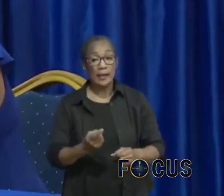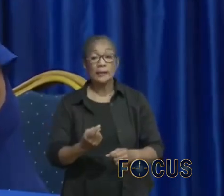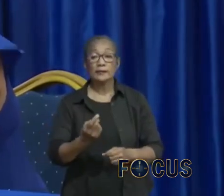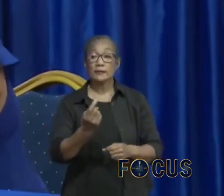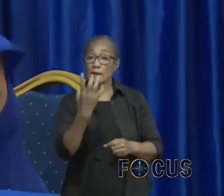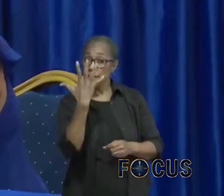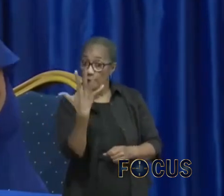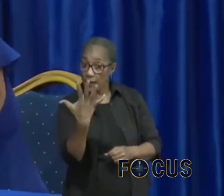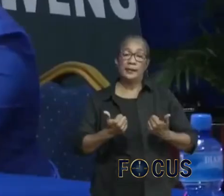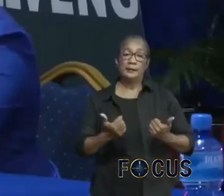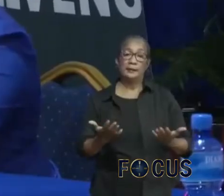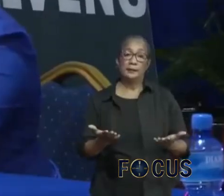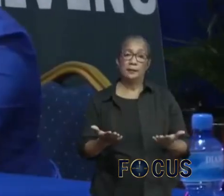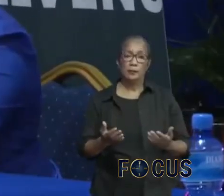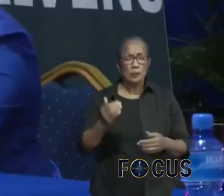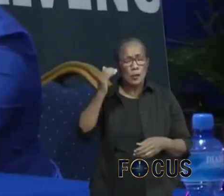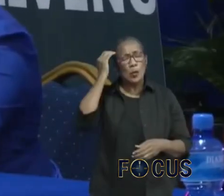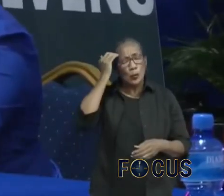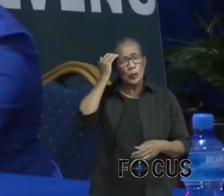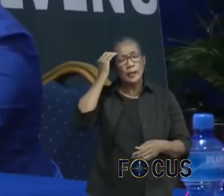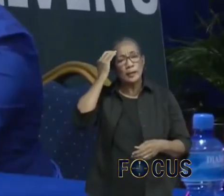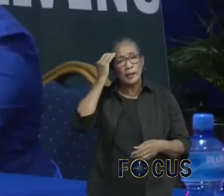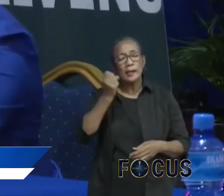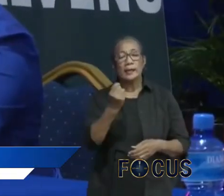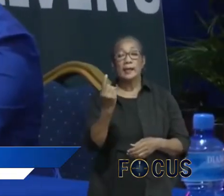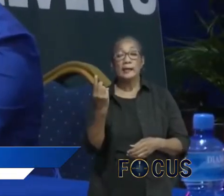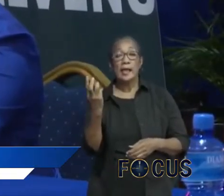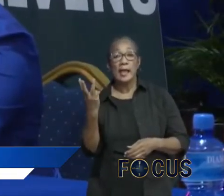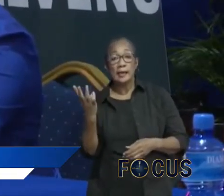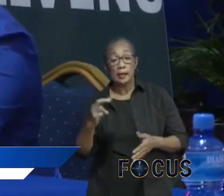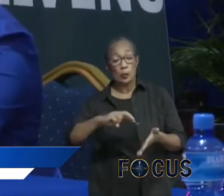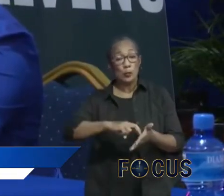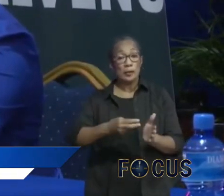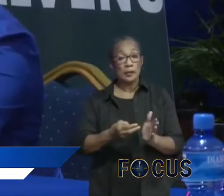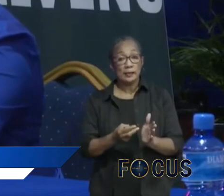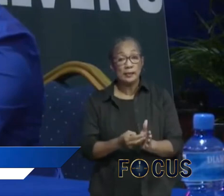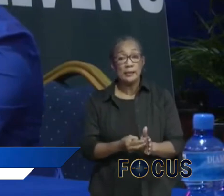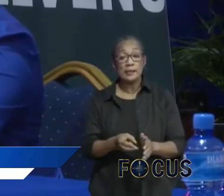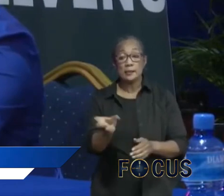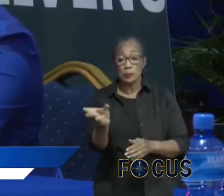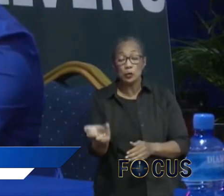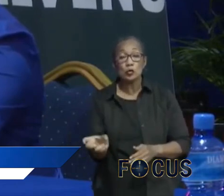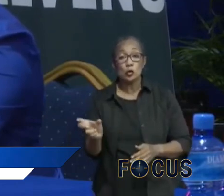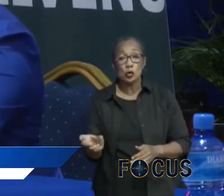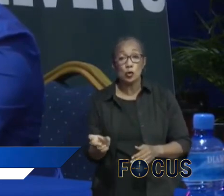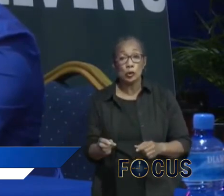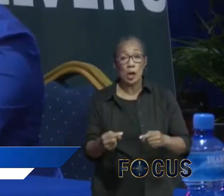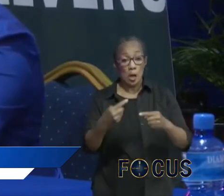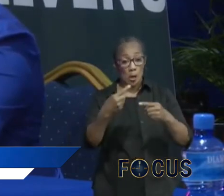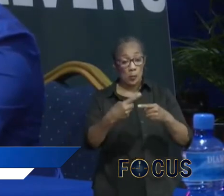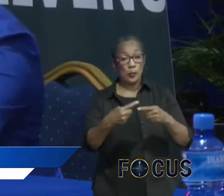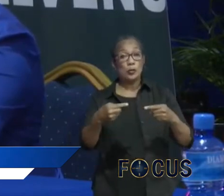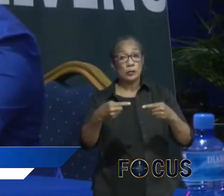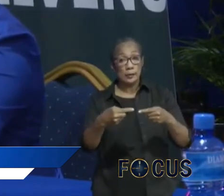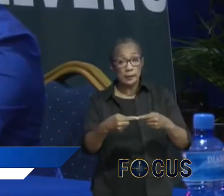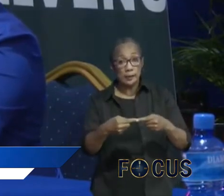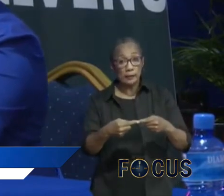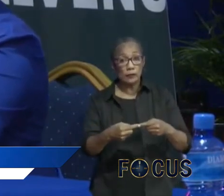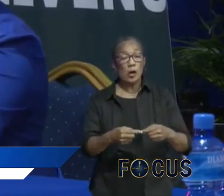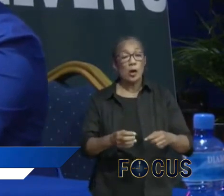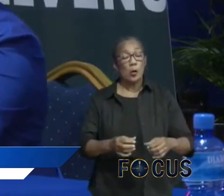boek te lezen. We weten dat enkele politici positief getest zijn. Onze gebeden gaan naar